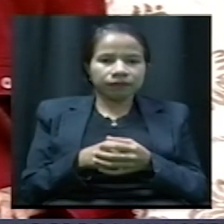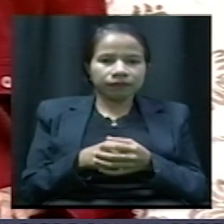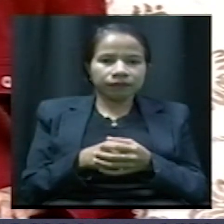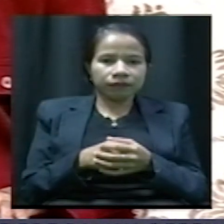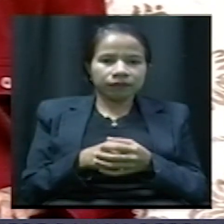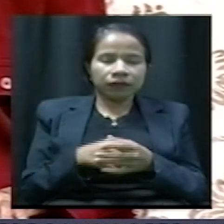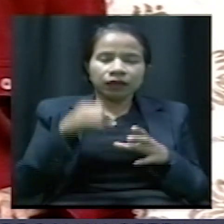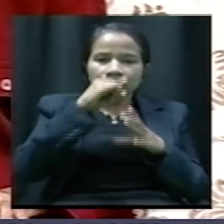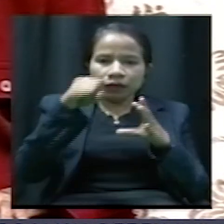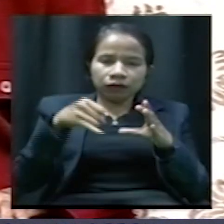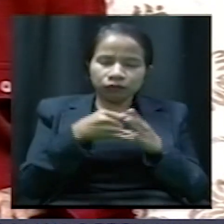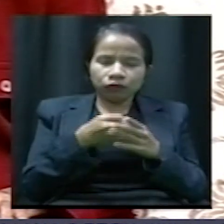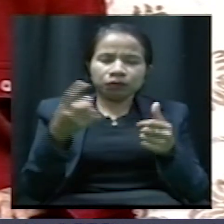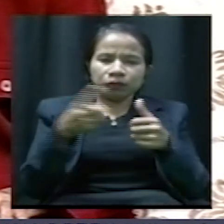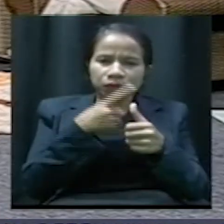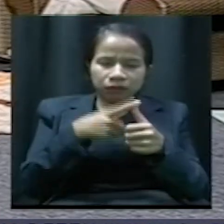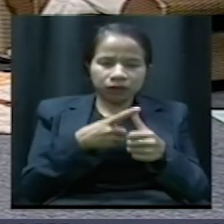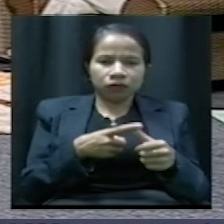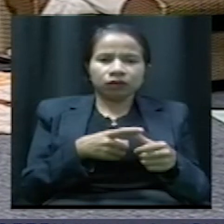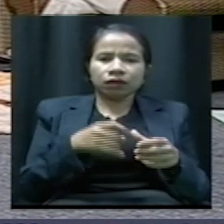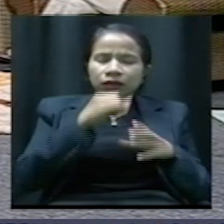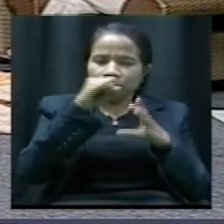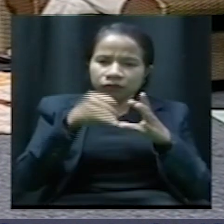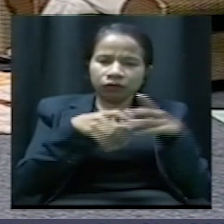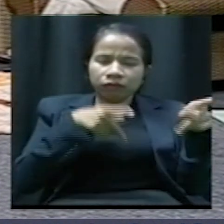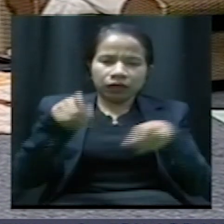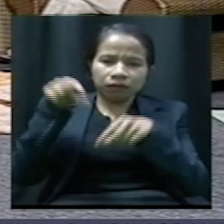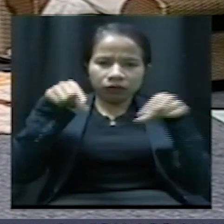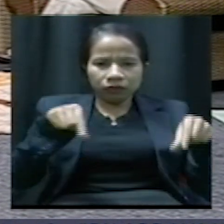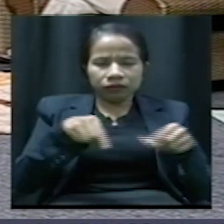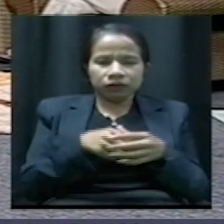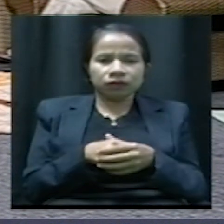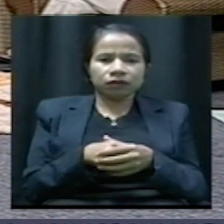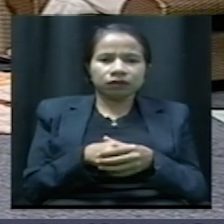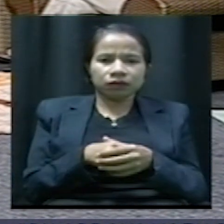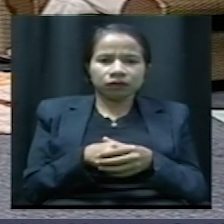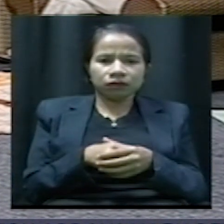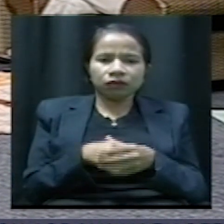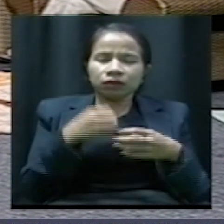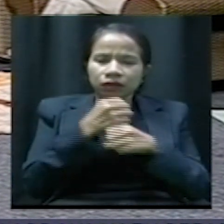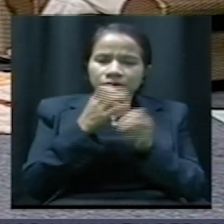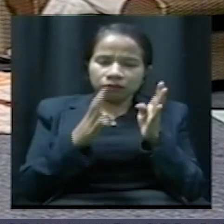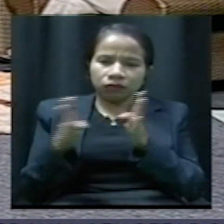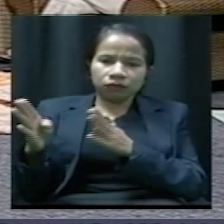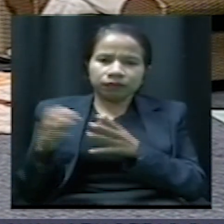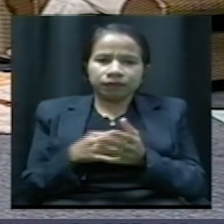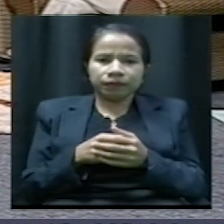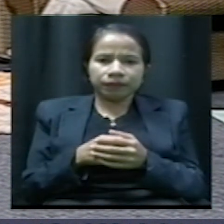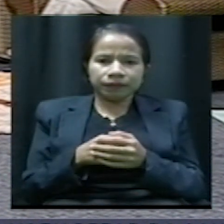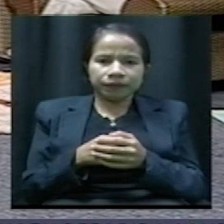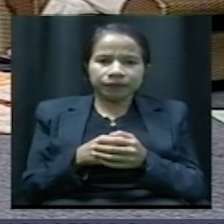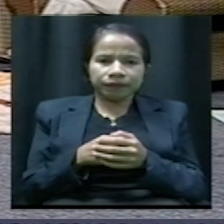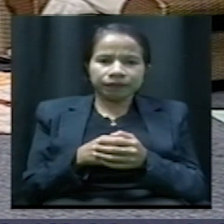Se envolve husi inisiu keran tem ki envolve mo deficiencia. Lo parti integrado ido si proseso ne. Ne